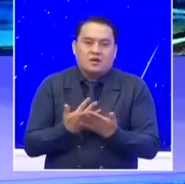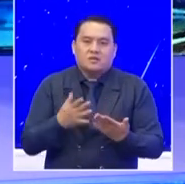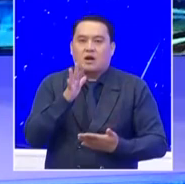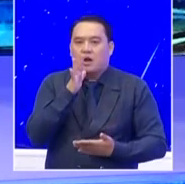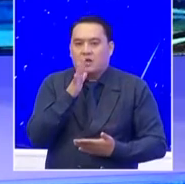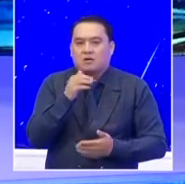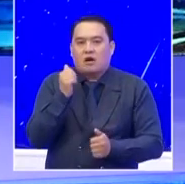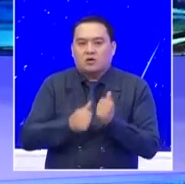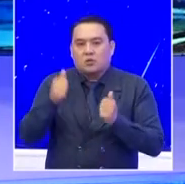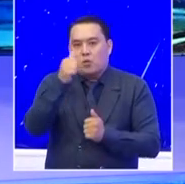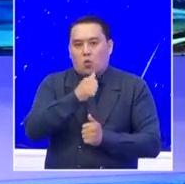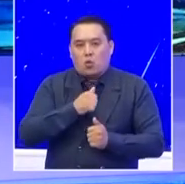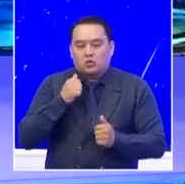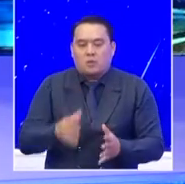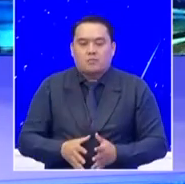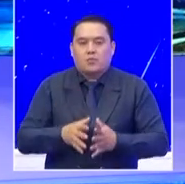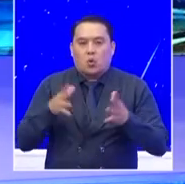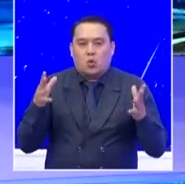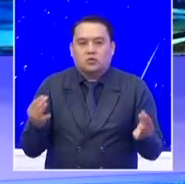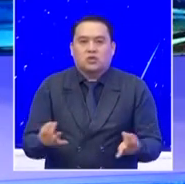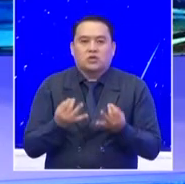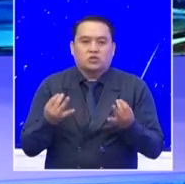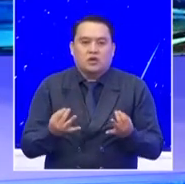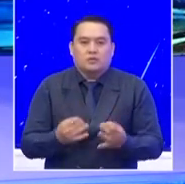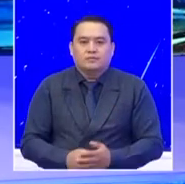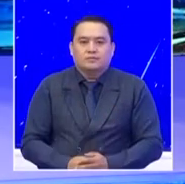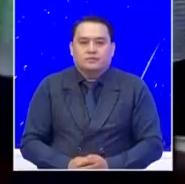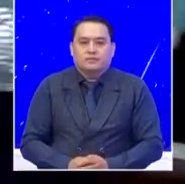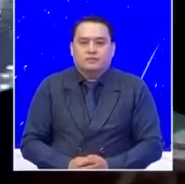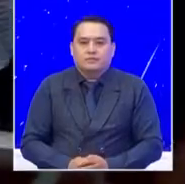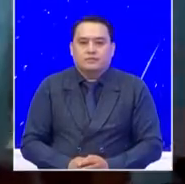лет. И с каждым годом он становится масштабнее и ярче.